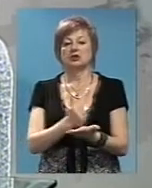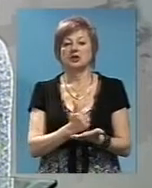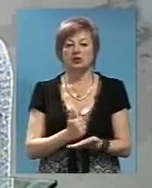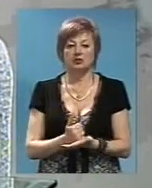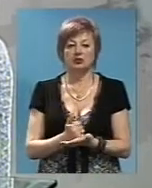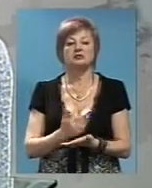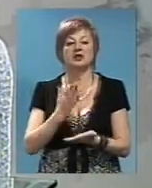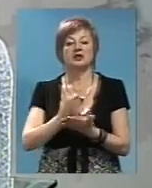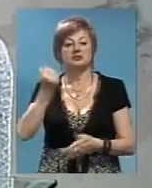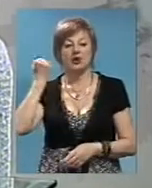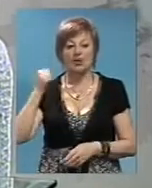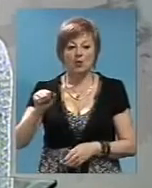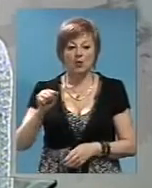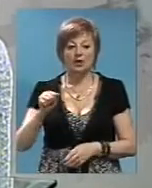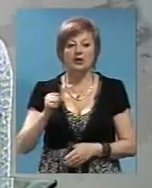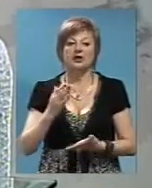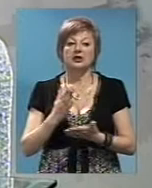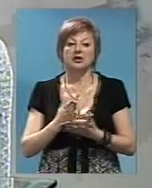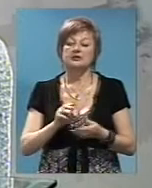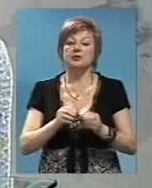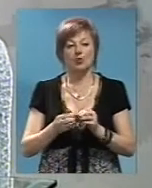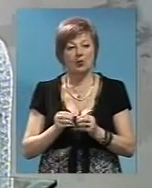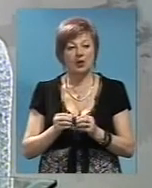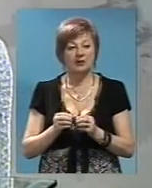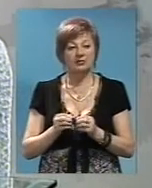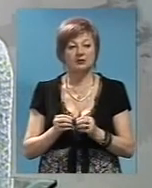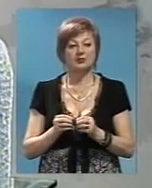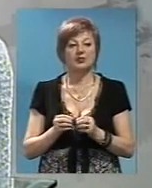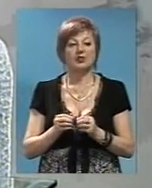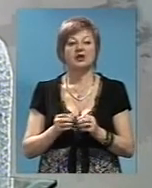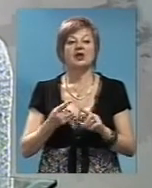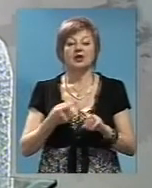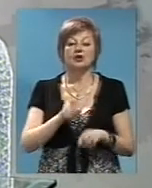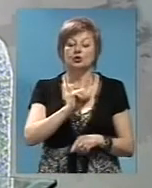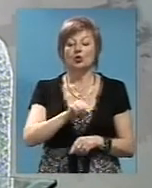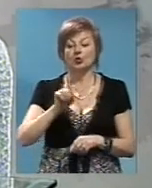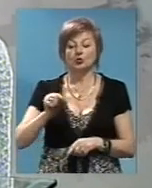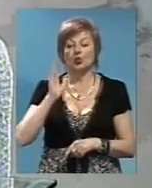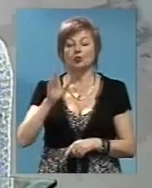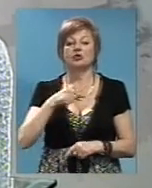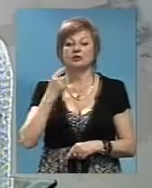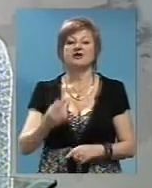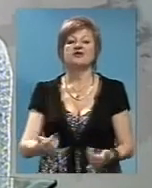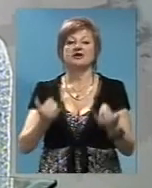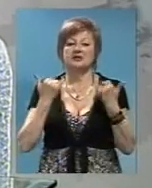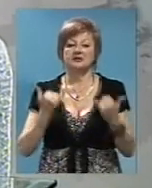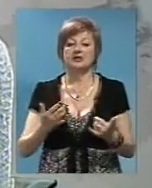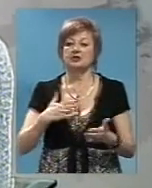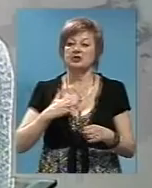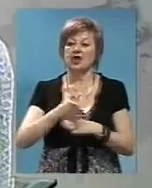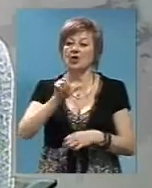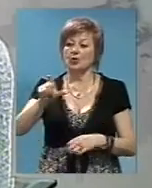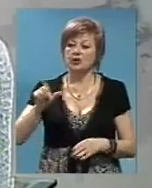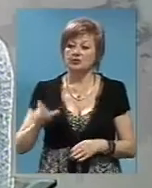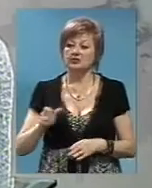Є перемоги, але є і проблемні питання. Власне, і про те ми говоритимемо сьогодні з нашими гостями. В нашій